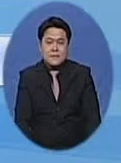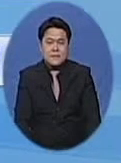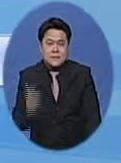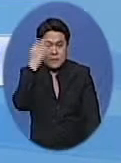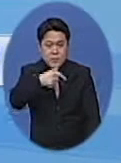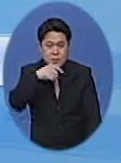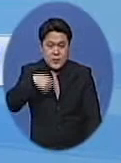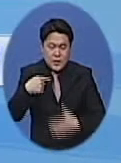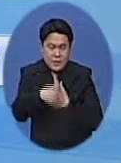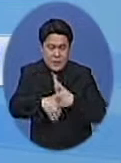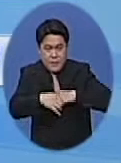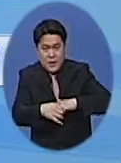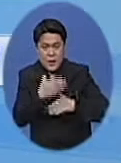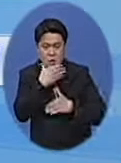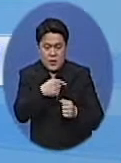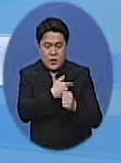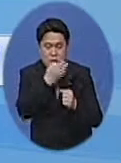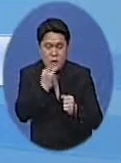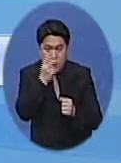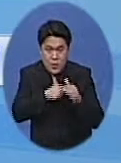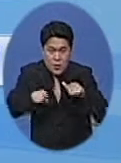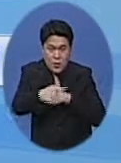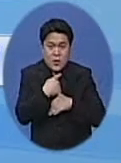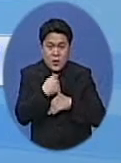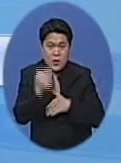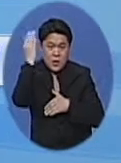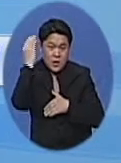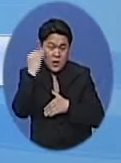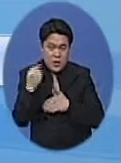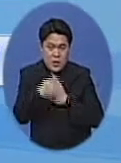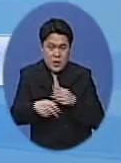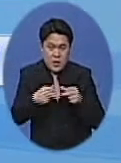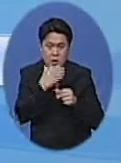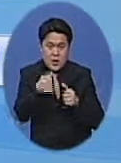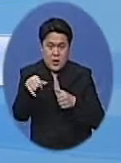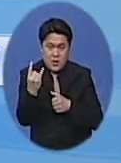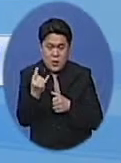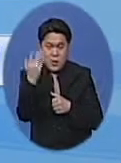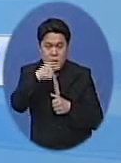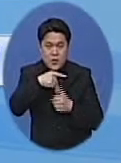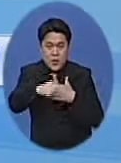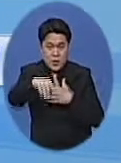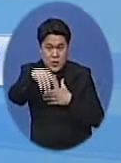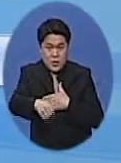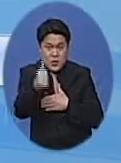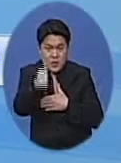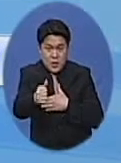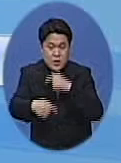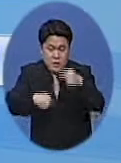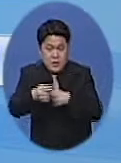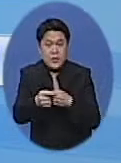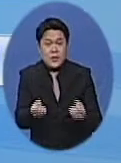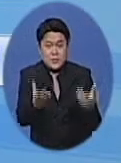여수시 신체장애인들의 복지와 권익 보호에 앞장선 사단법인 한국신체장애인복지회 여수지부가 회장